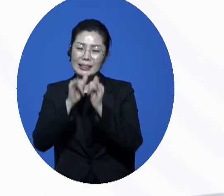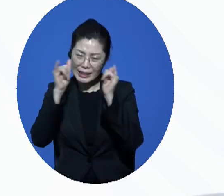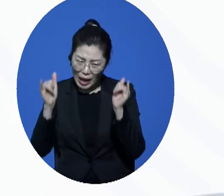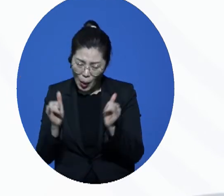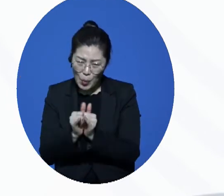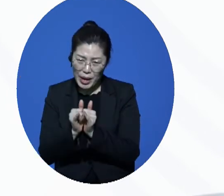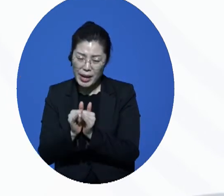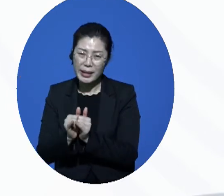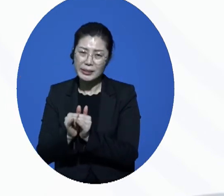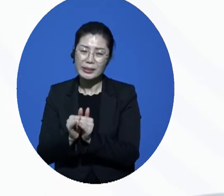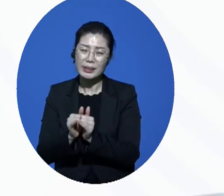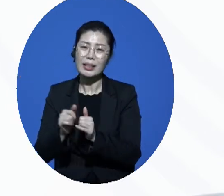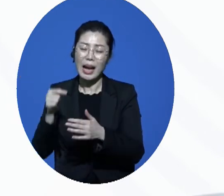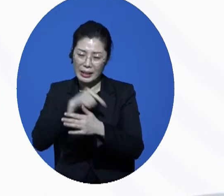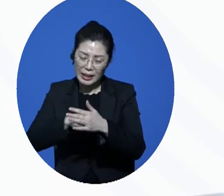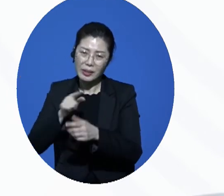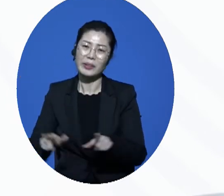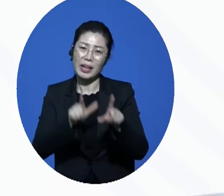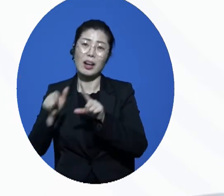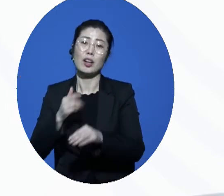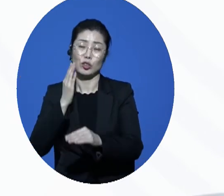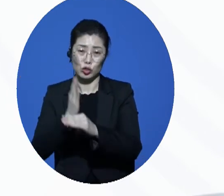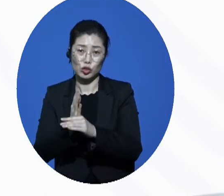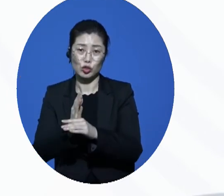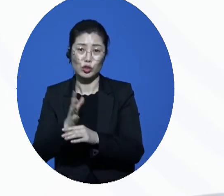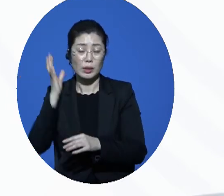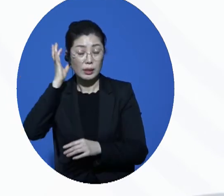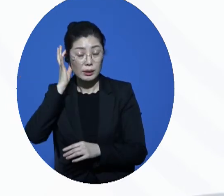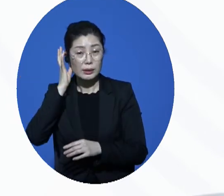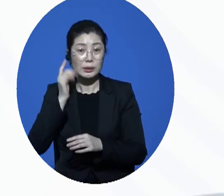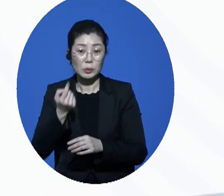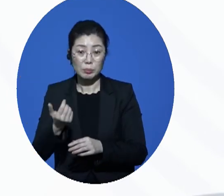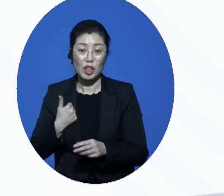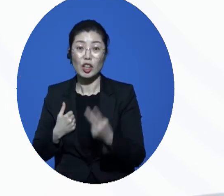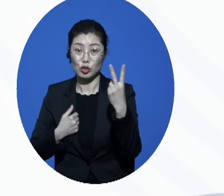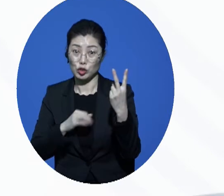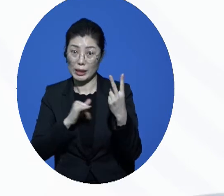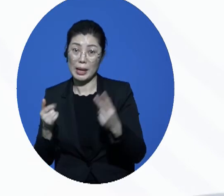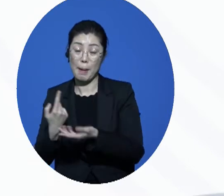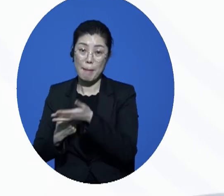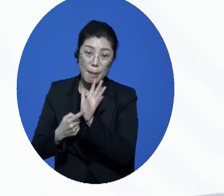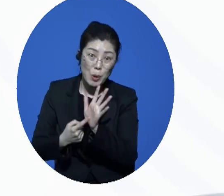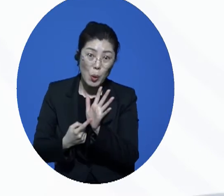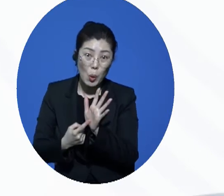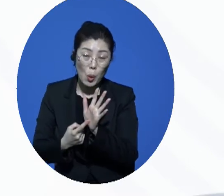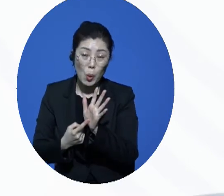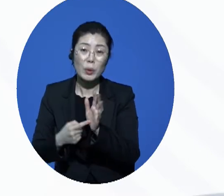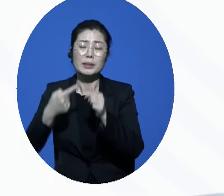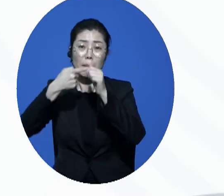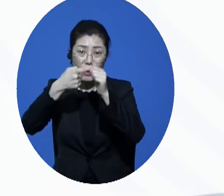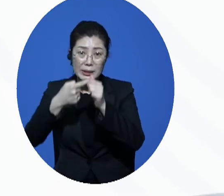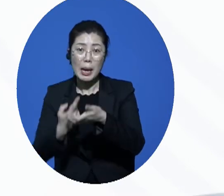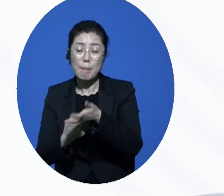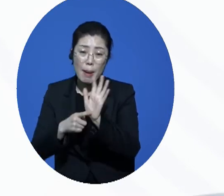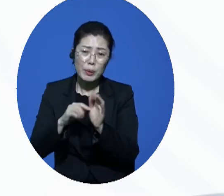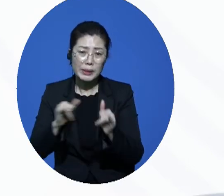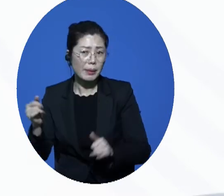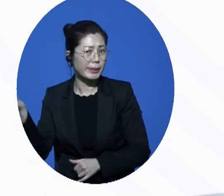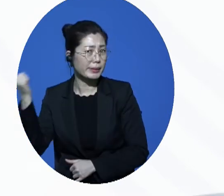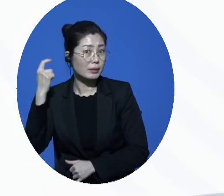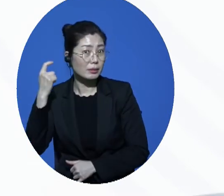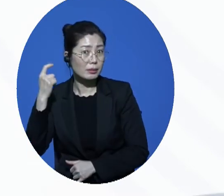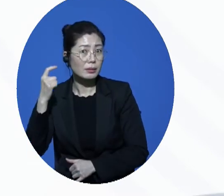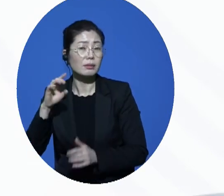사회를 살아가고 있습니다. 앞에 두 발제자분들의 이야기를 들으면서, 특히 첫 번째 발제자분의 이야기를